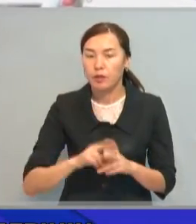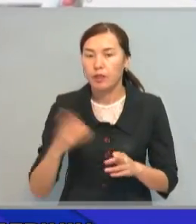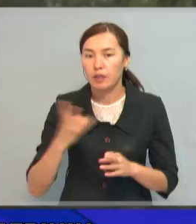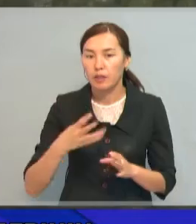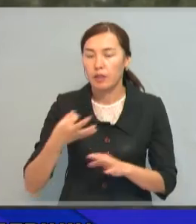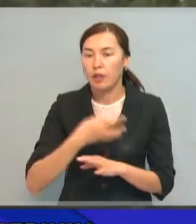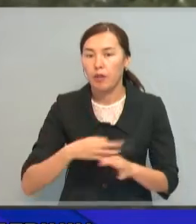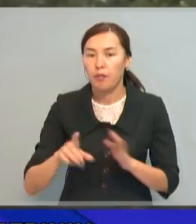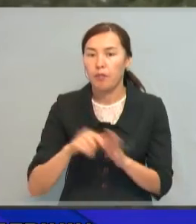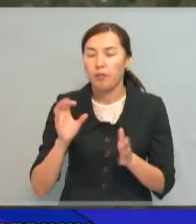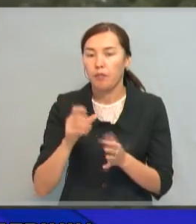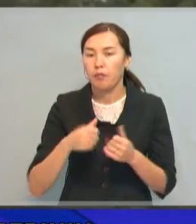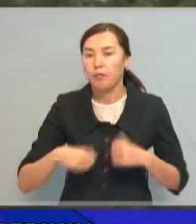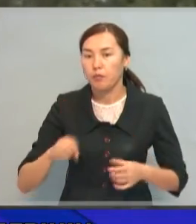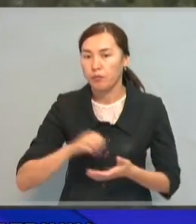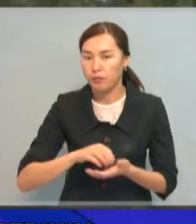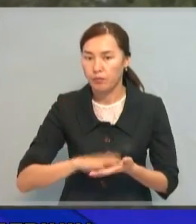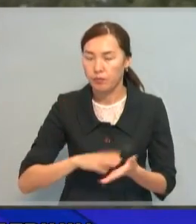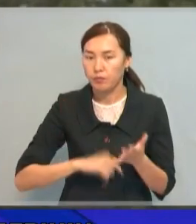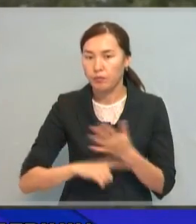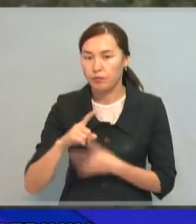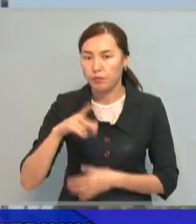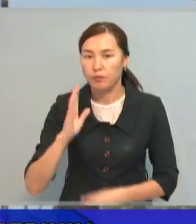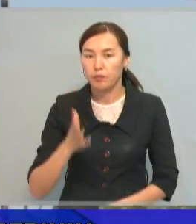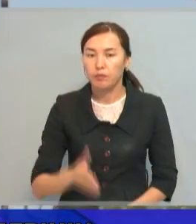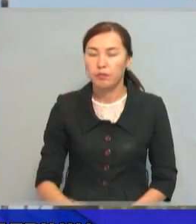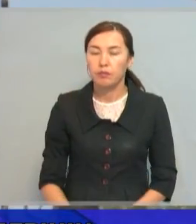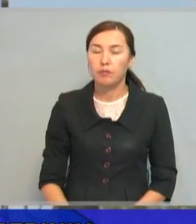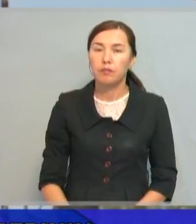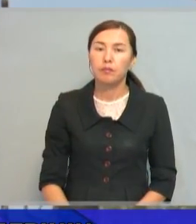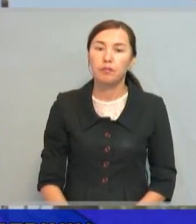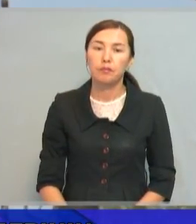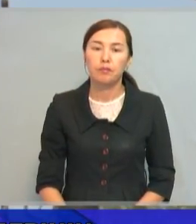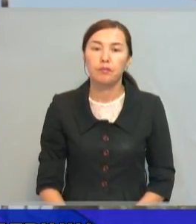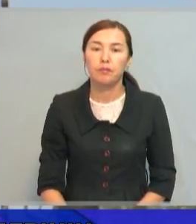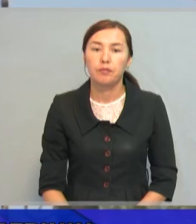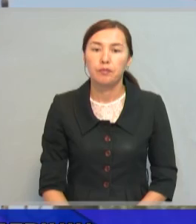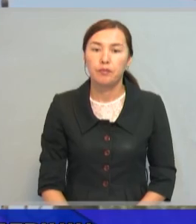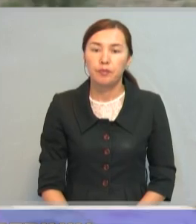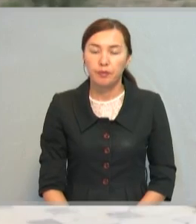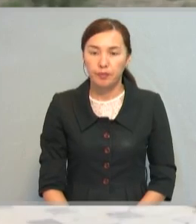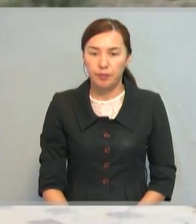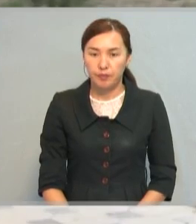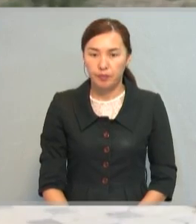тиісті аумақтық сайлау комиссиясы тіркеген кезден басталады. Дидар Өмірзақова, Әли Мәлік, Нышанбай Құлсейітов, жаңалықтар.